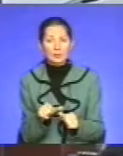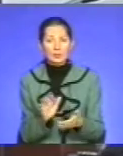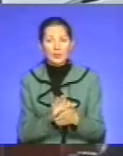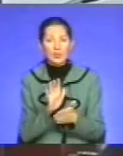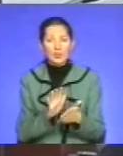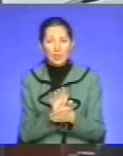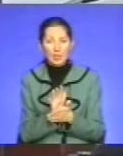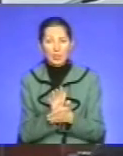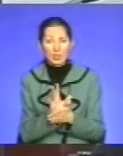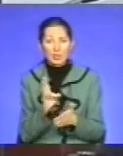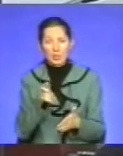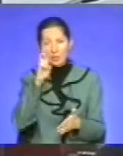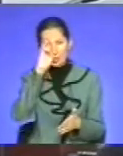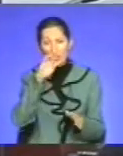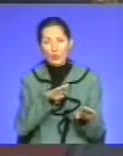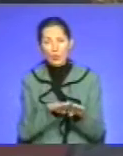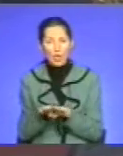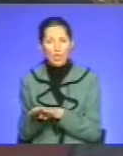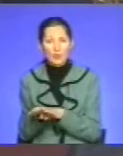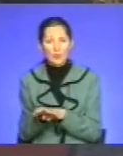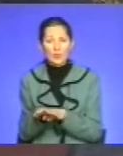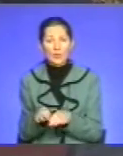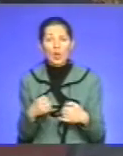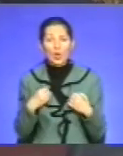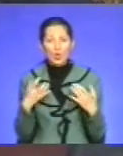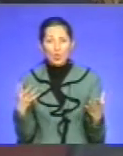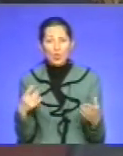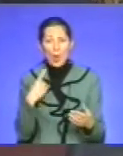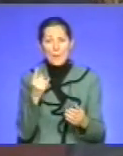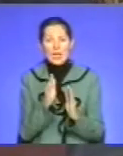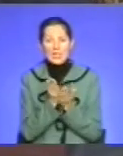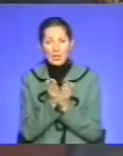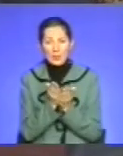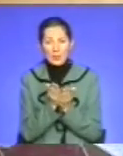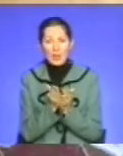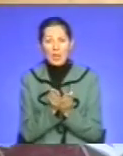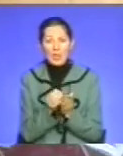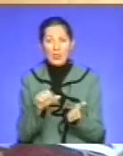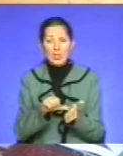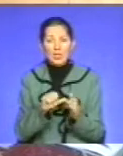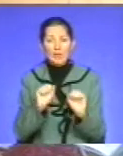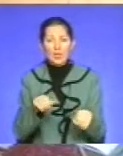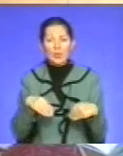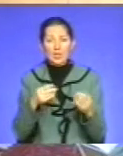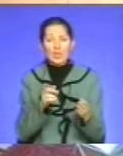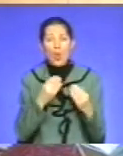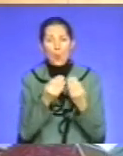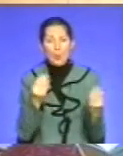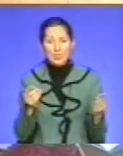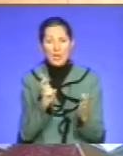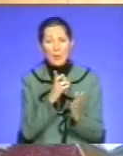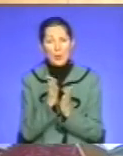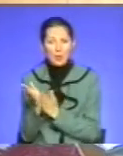виданні на державному рівні. Урочисто перші екземпляри представники влади передали у музеї, бібліотеки, у